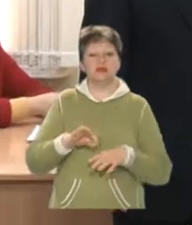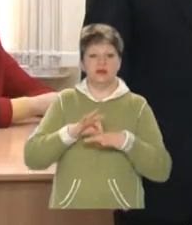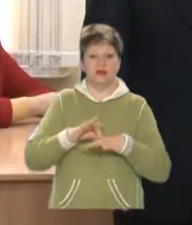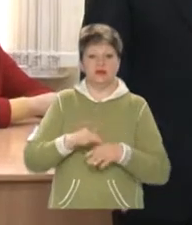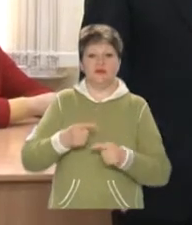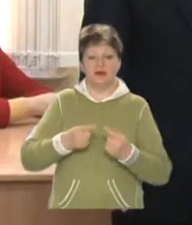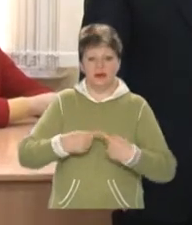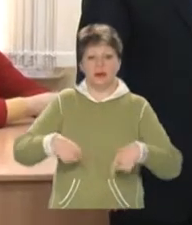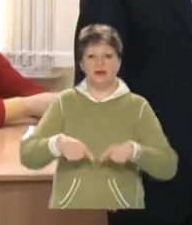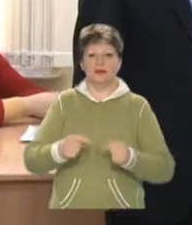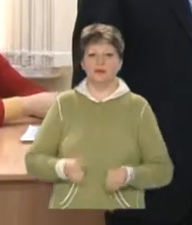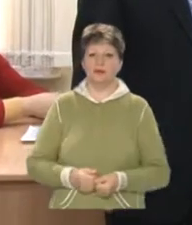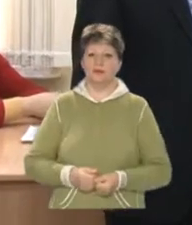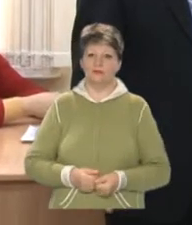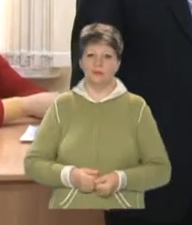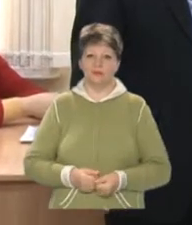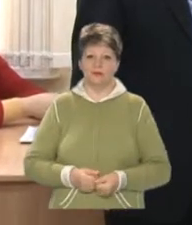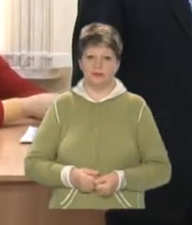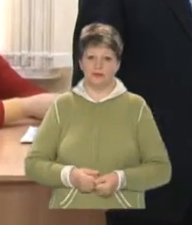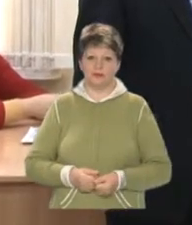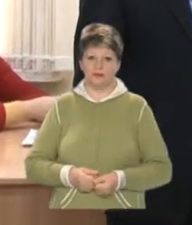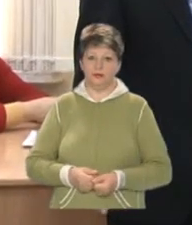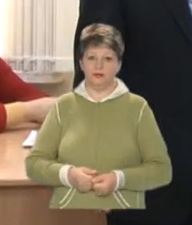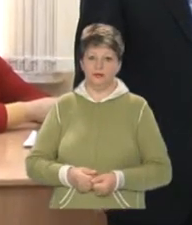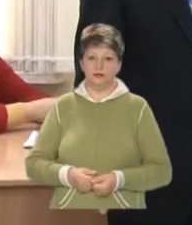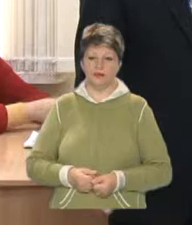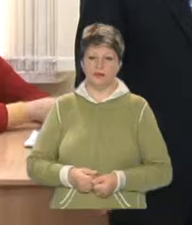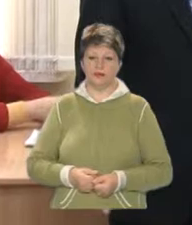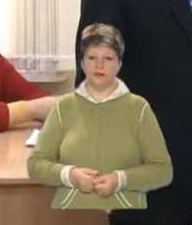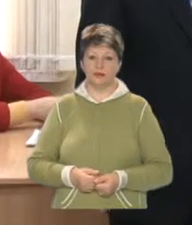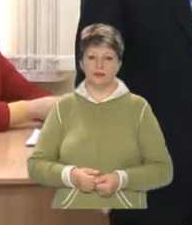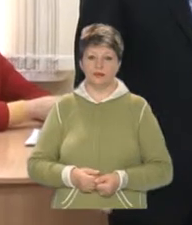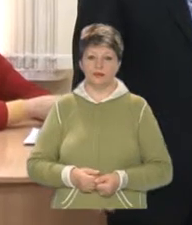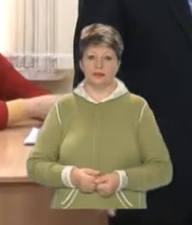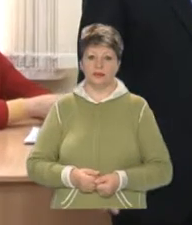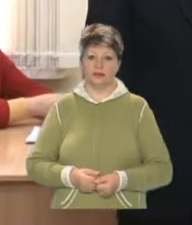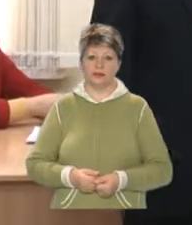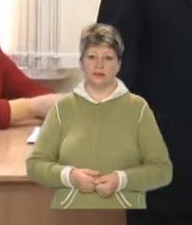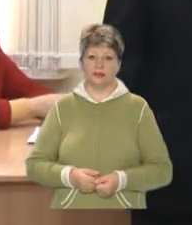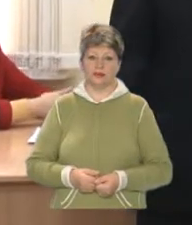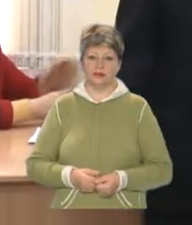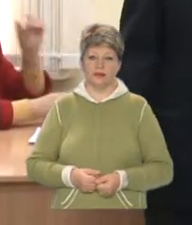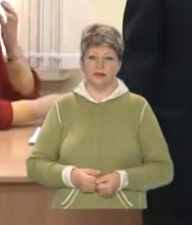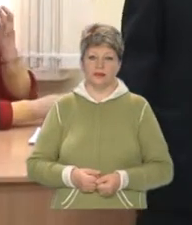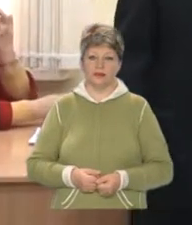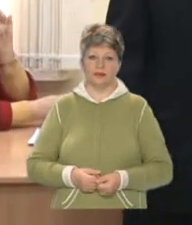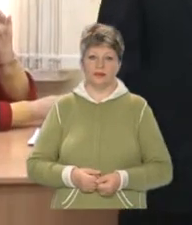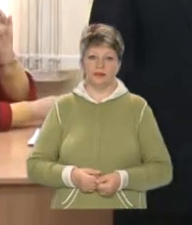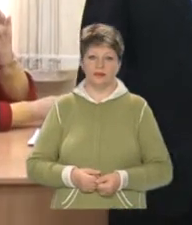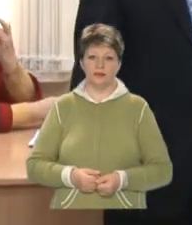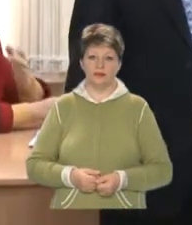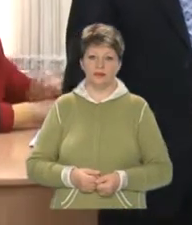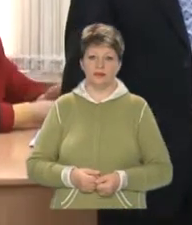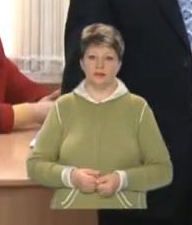і лауреати – це люди, які подвижені в своїй праці, які безкорисливо, але відповідно вивчають, популяризують і зберігають для